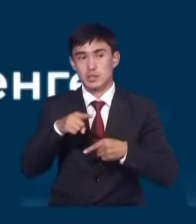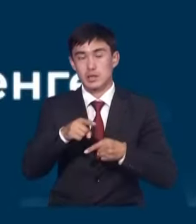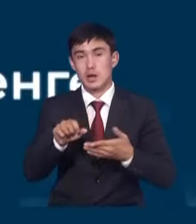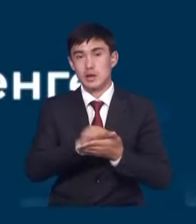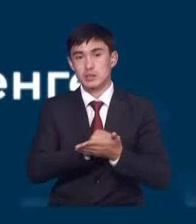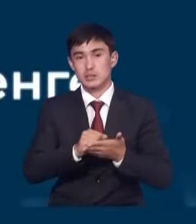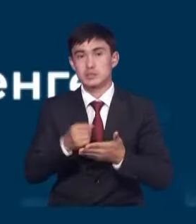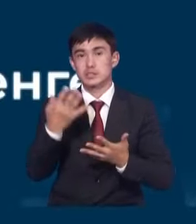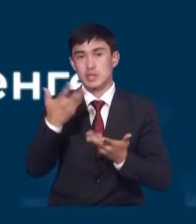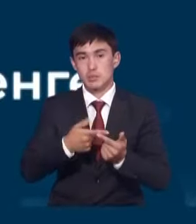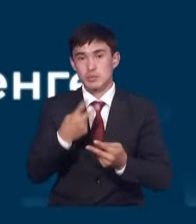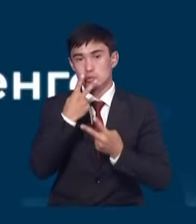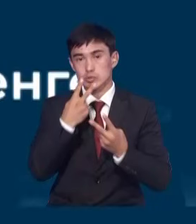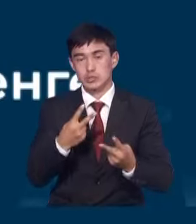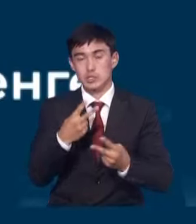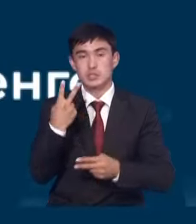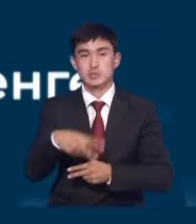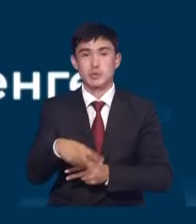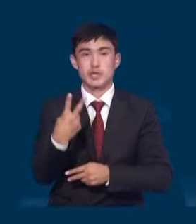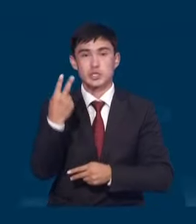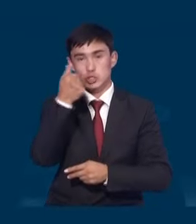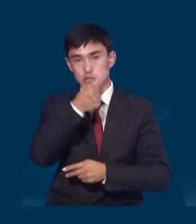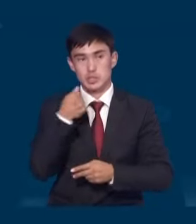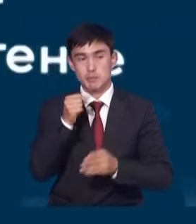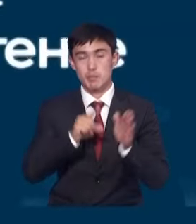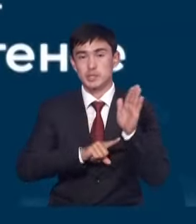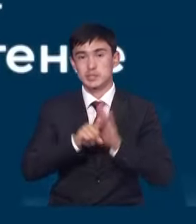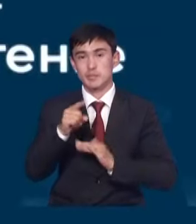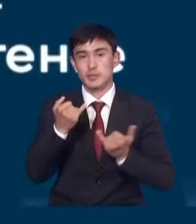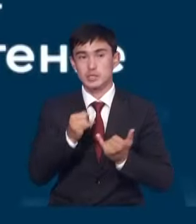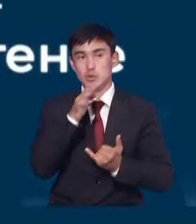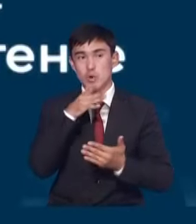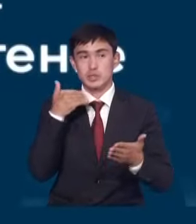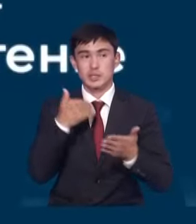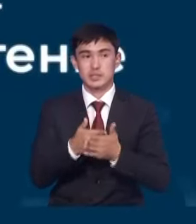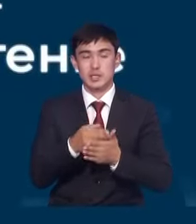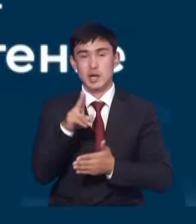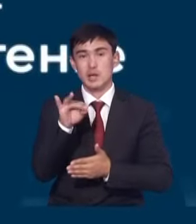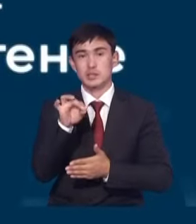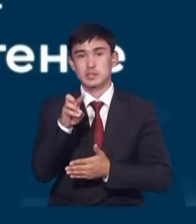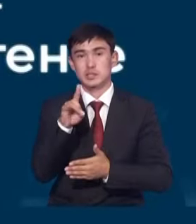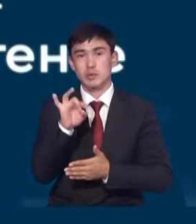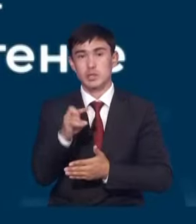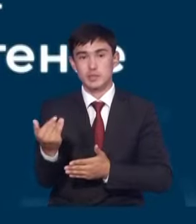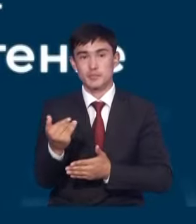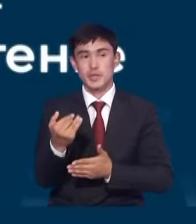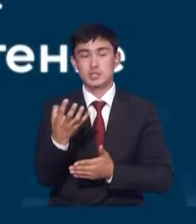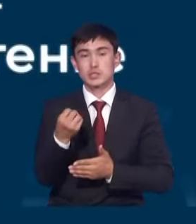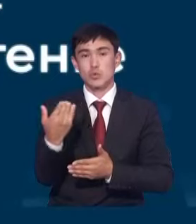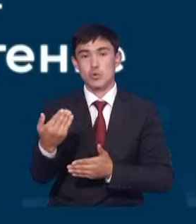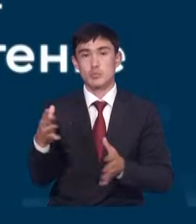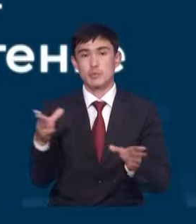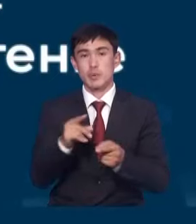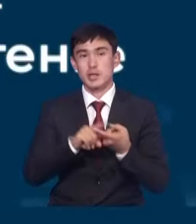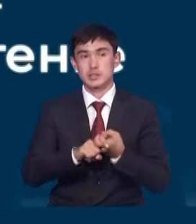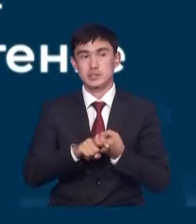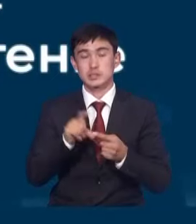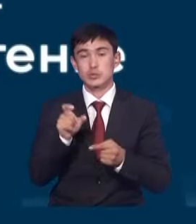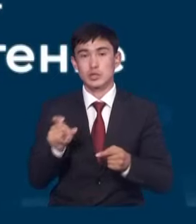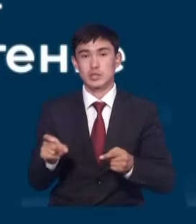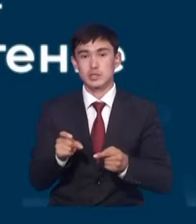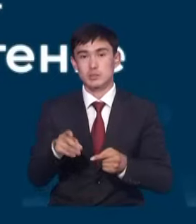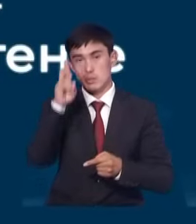активтерін санамалап көрсетті. 2022 жылдан бастап қазіргі уақытқа дейін Қайрат Сатыбалды ұлы және онымен байланысты